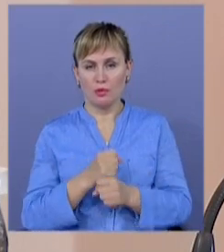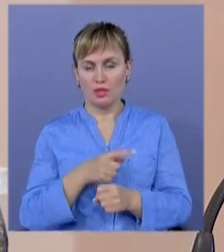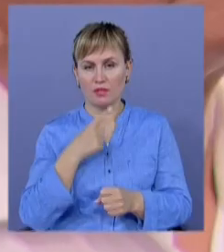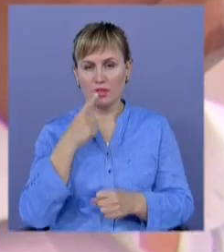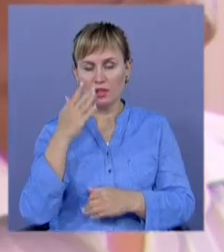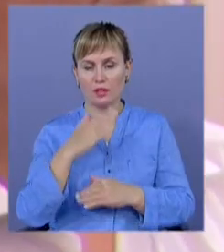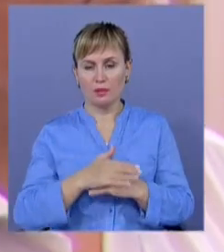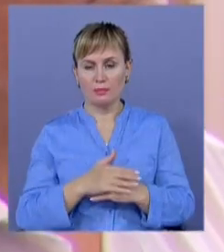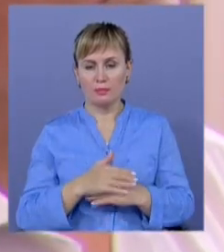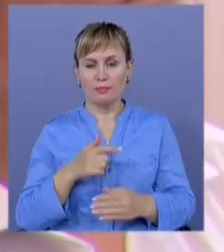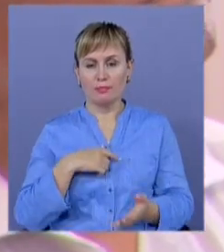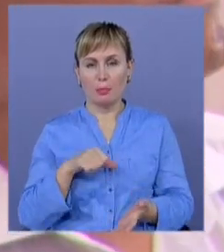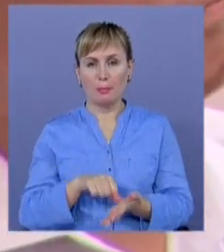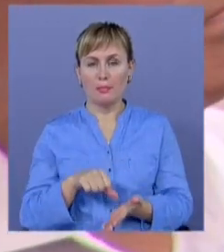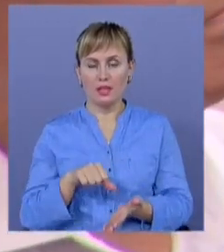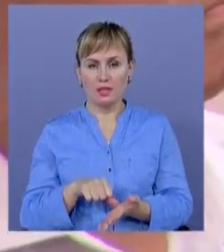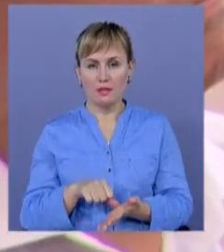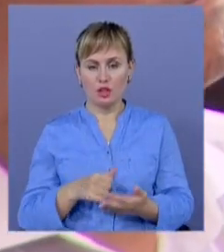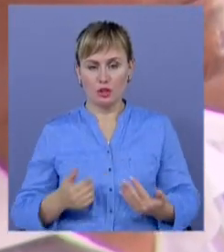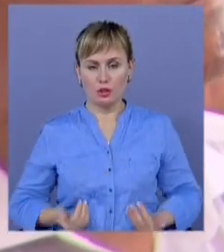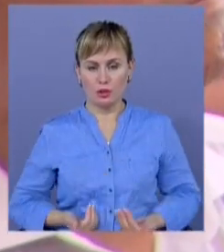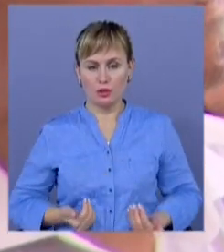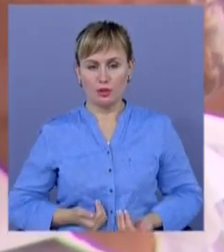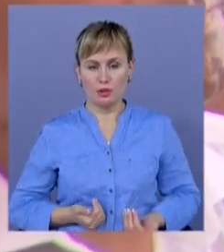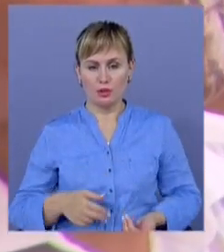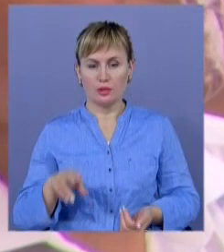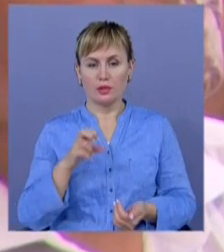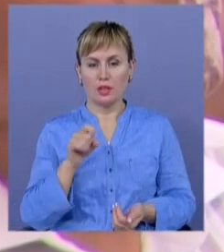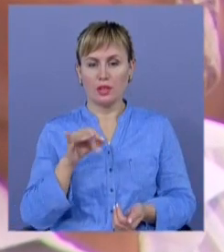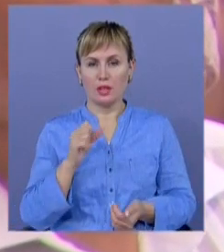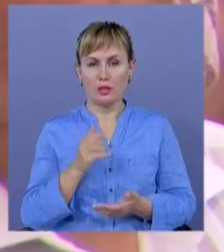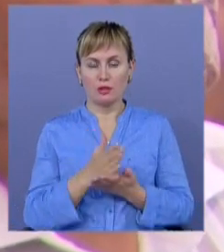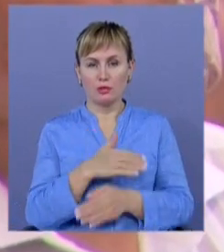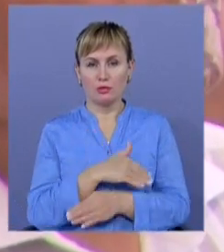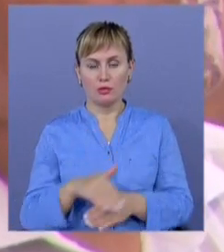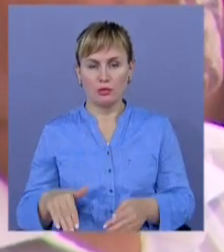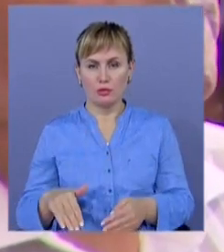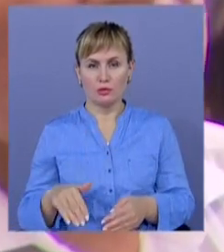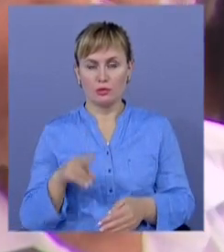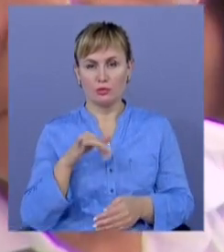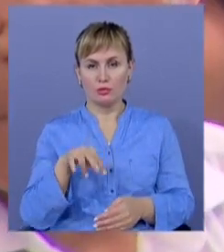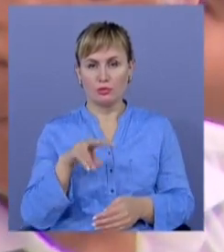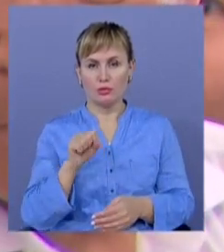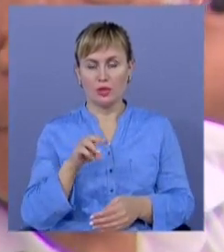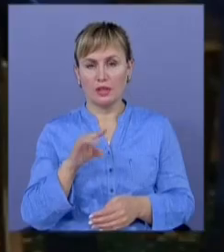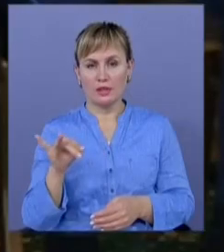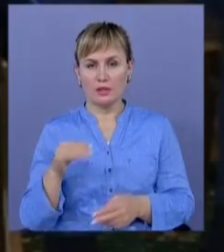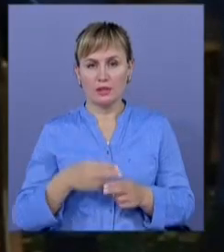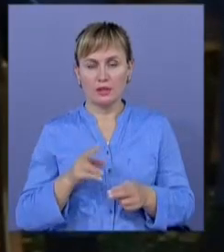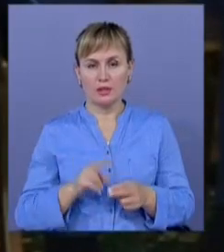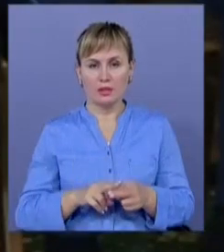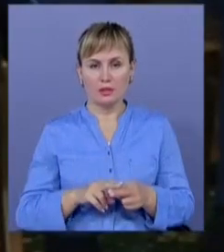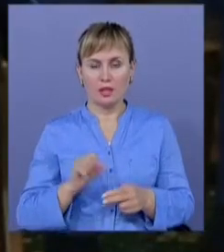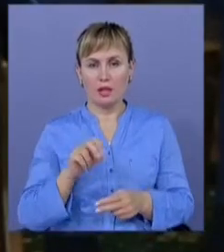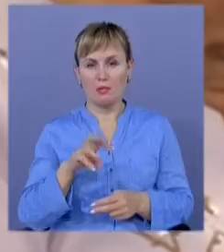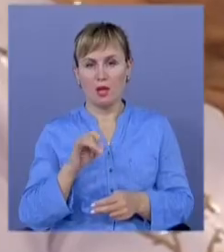аким. Я представляю жителей массива Табигат, расположенного по улице Дулати, микрорайон Хан-Тенгри, это в районе